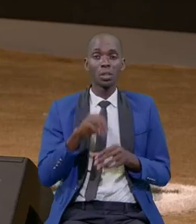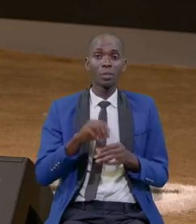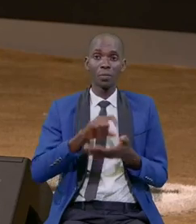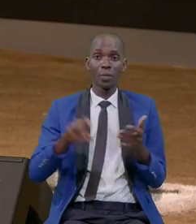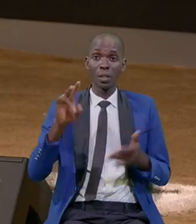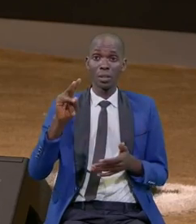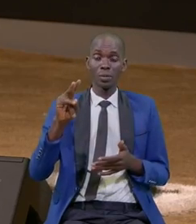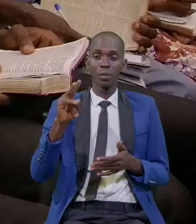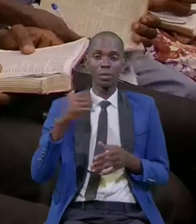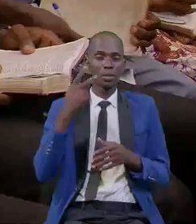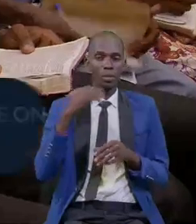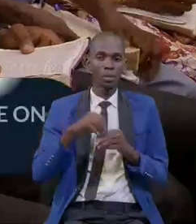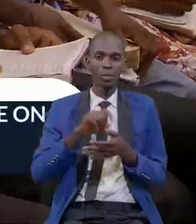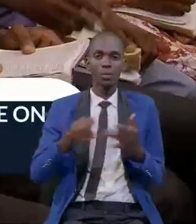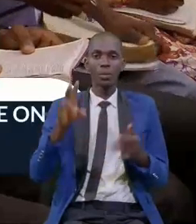17.